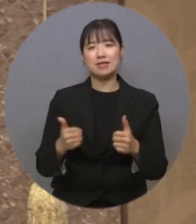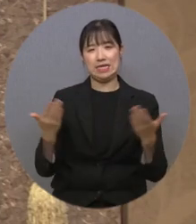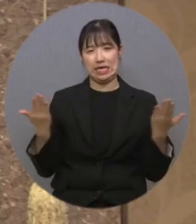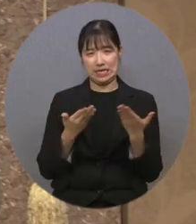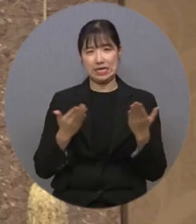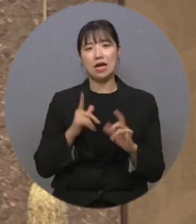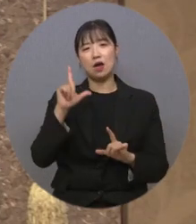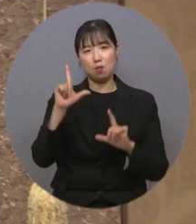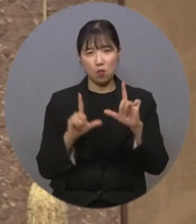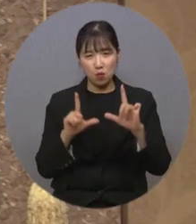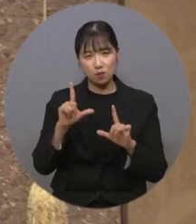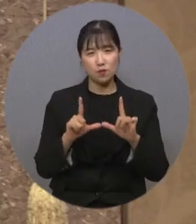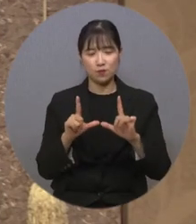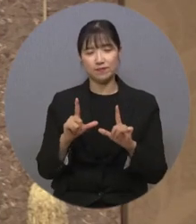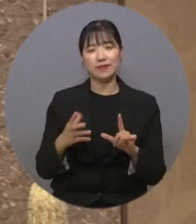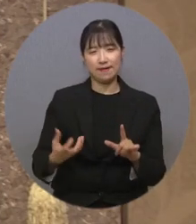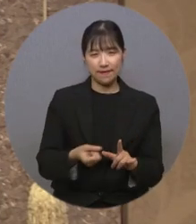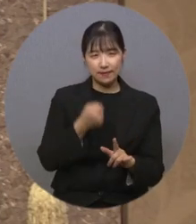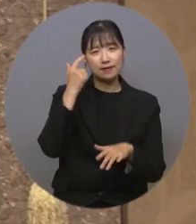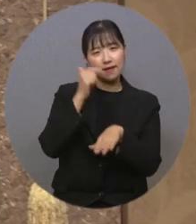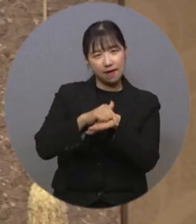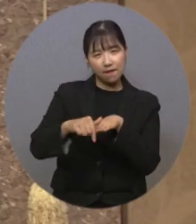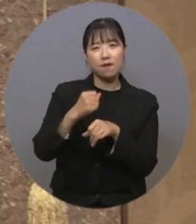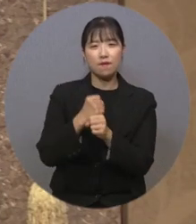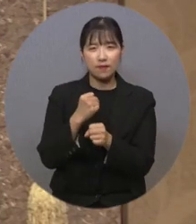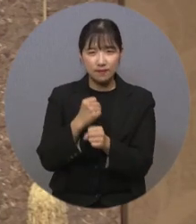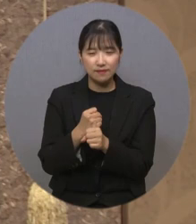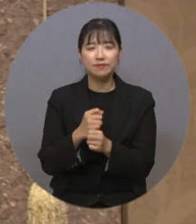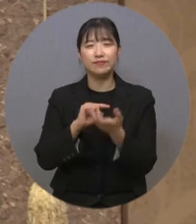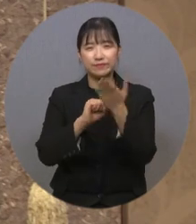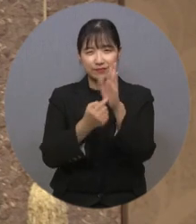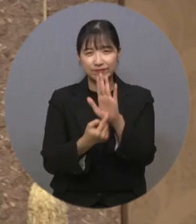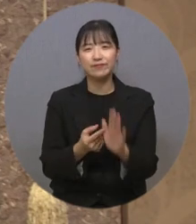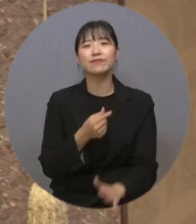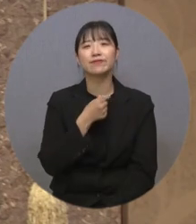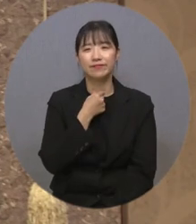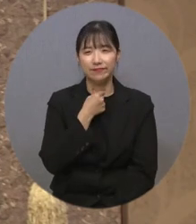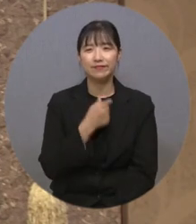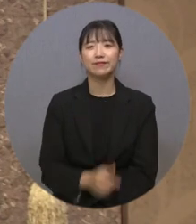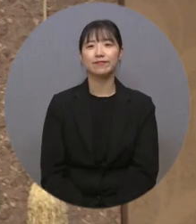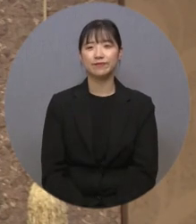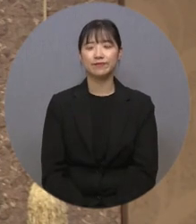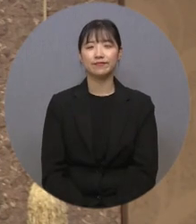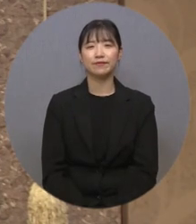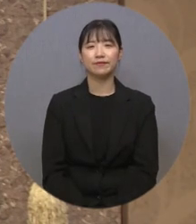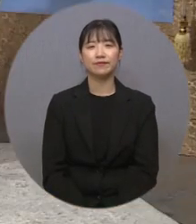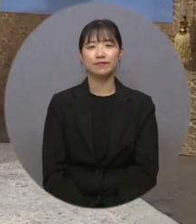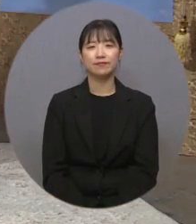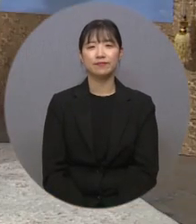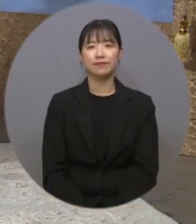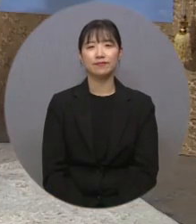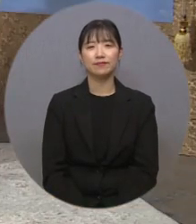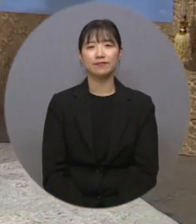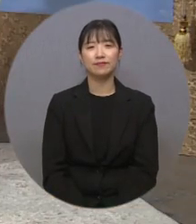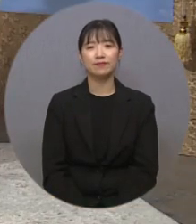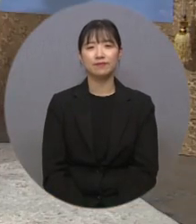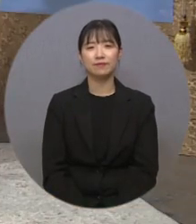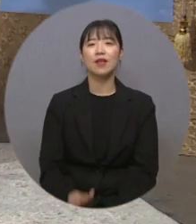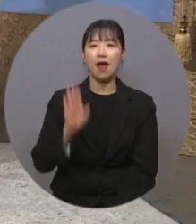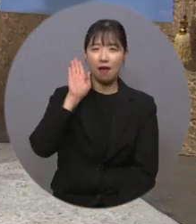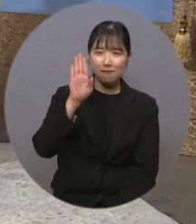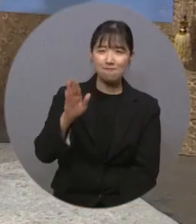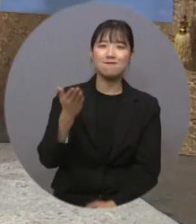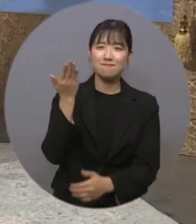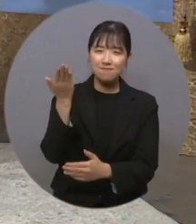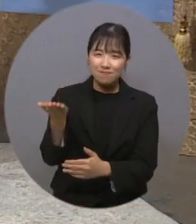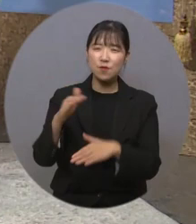일하는 그런 모습으로 계획을 세우고 또 네. 그런 모습으로 일을 하고 싶습니다. 아, 네. 앞으로도 의원님의 이